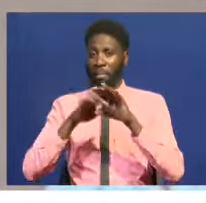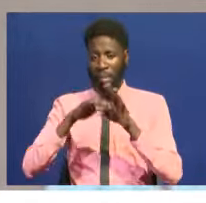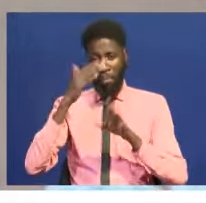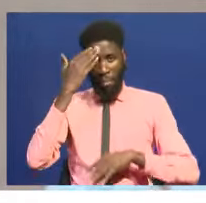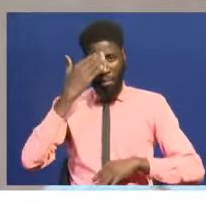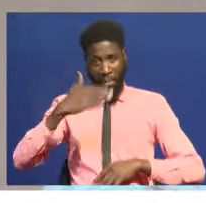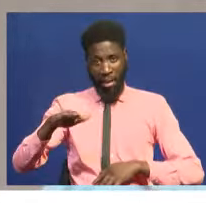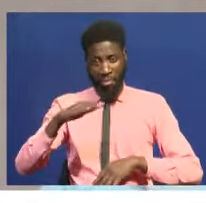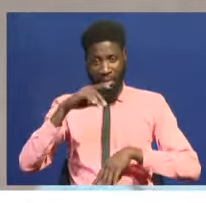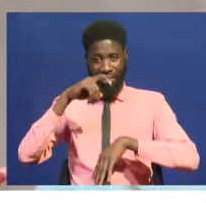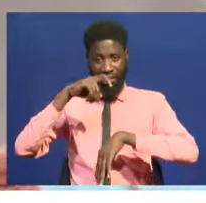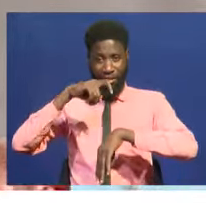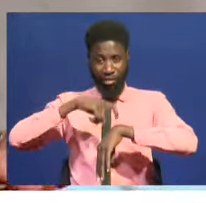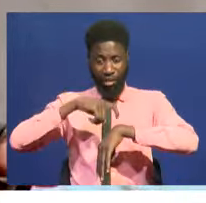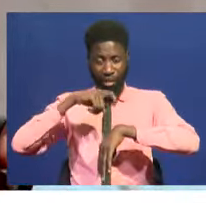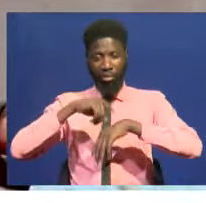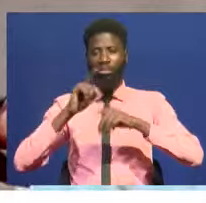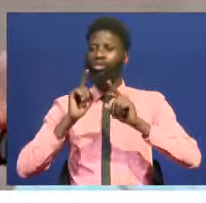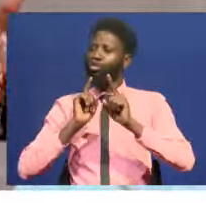ya kwamba